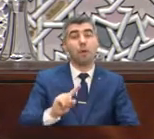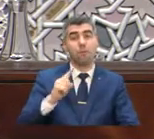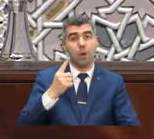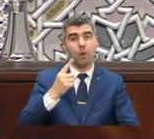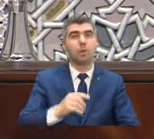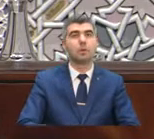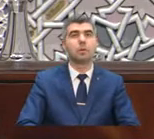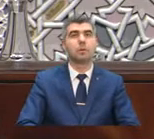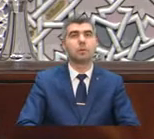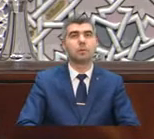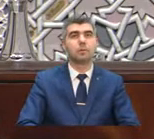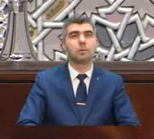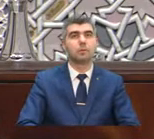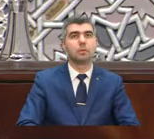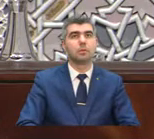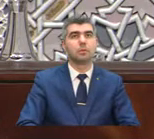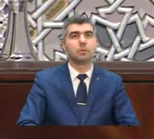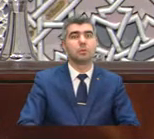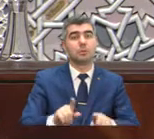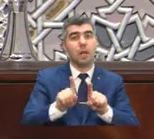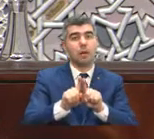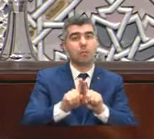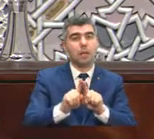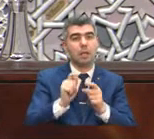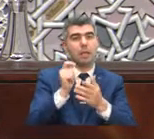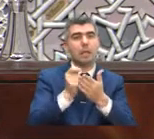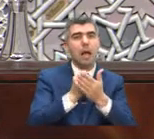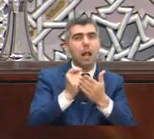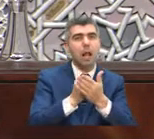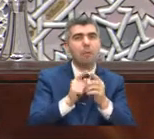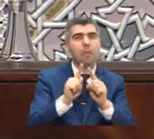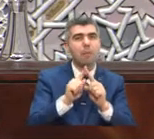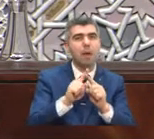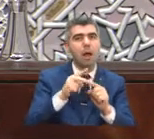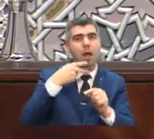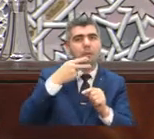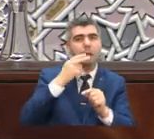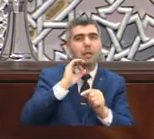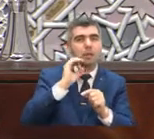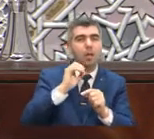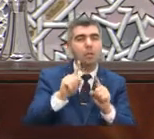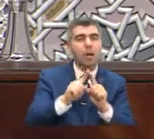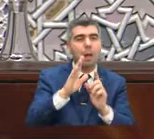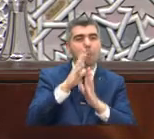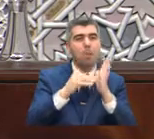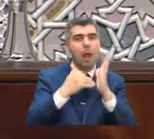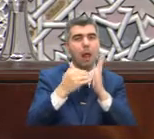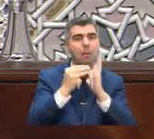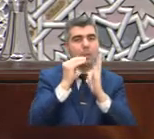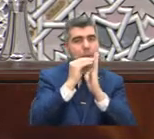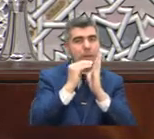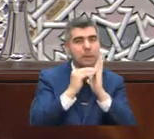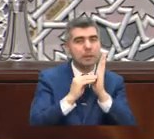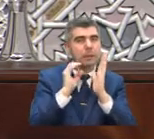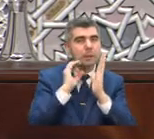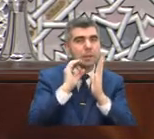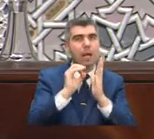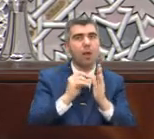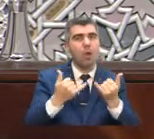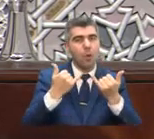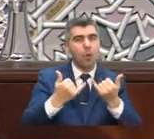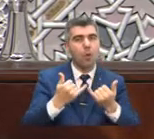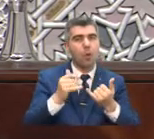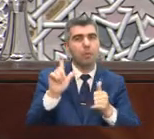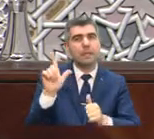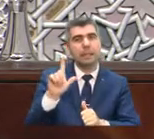فقط فيما يخص طلبات التحدث في موضوع عام وطارئ المبرمجة نهاية الجلسة الأسئلة الشفوية ليوم الاثنين